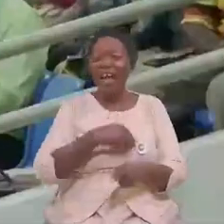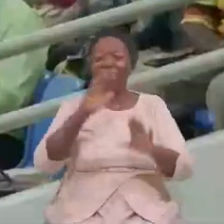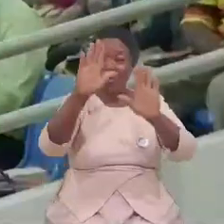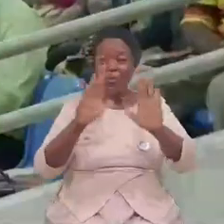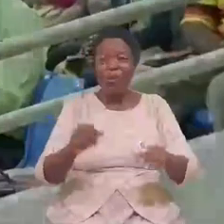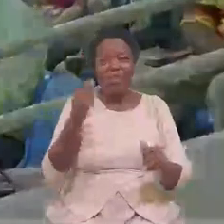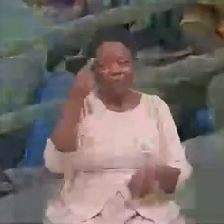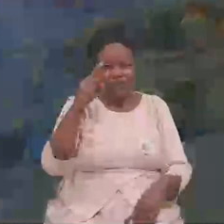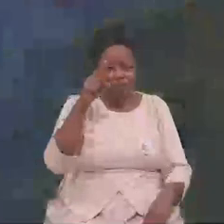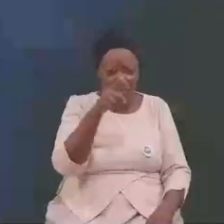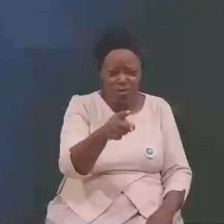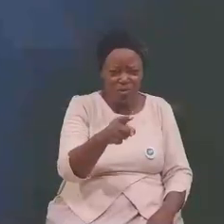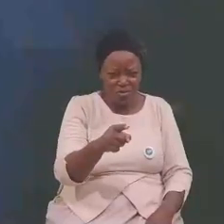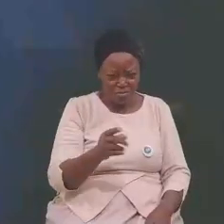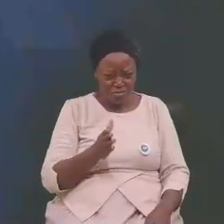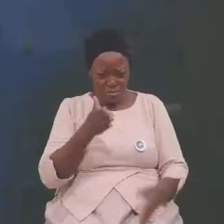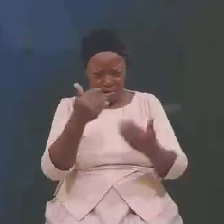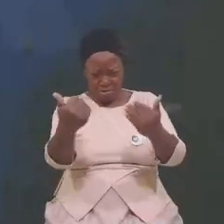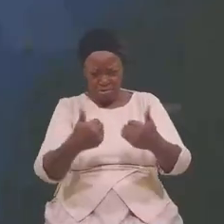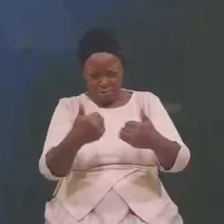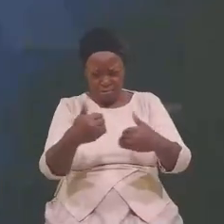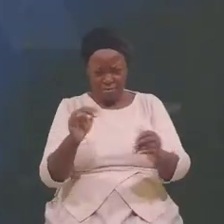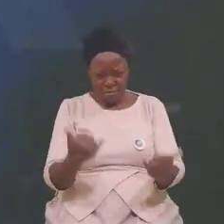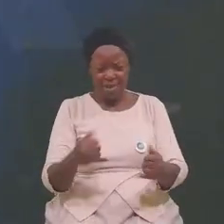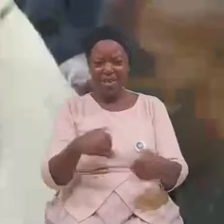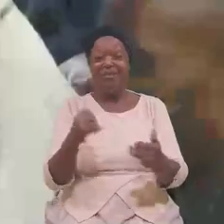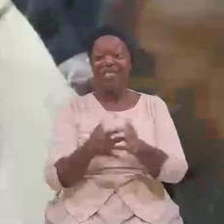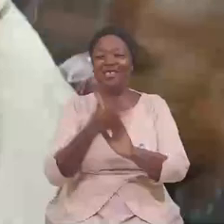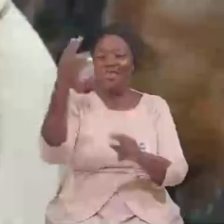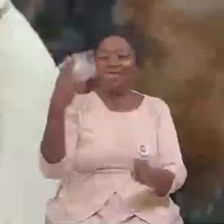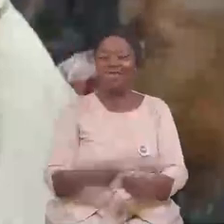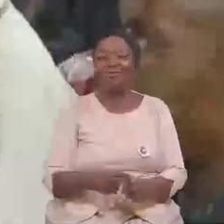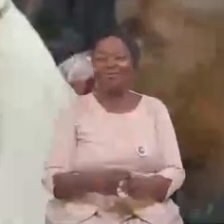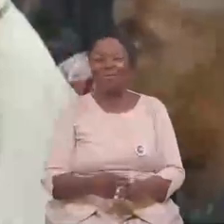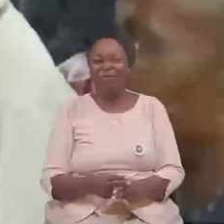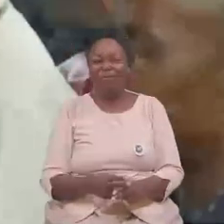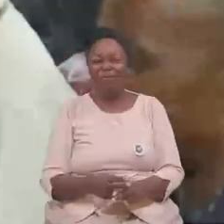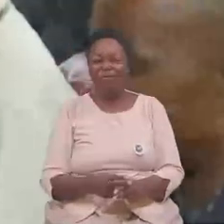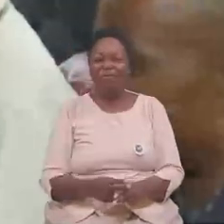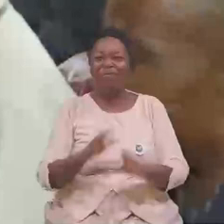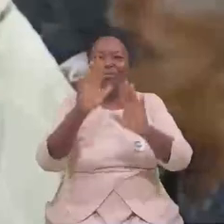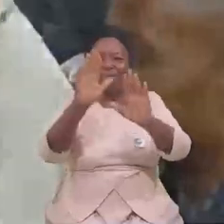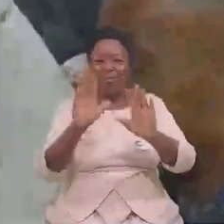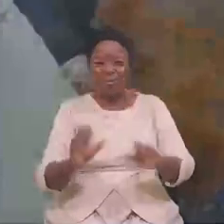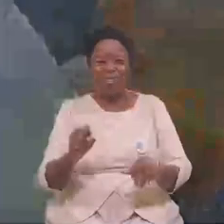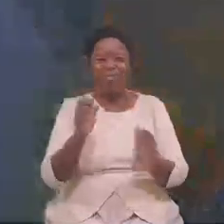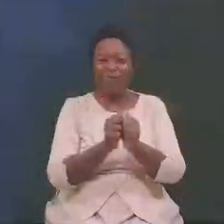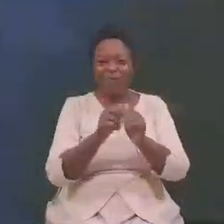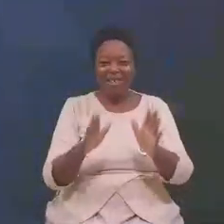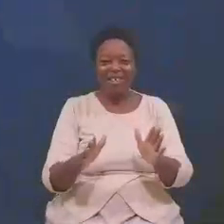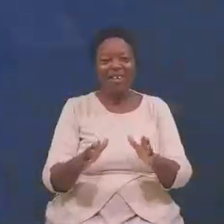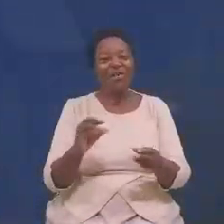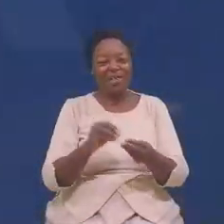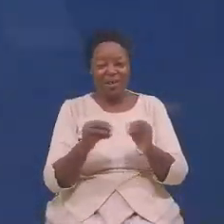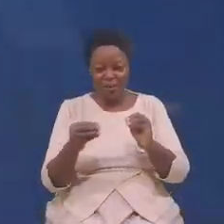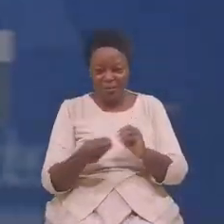toi devant moi, au nom de Jésus. Des prodiges, des merveilles sans nombre,